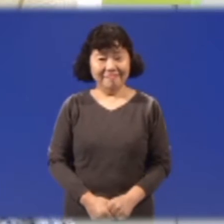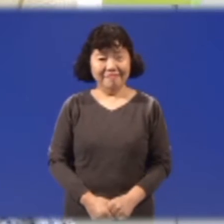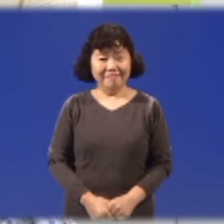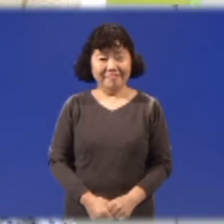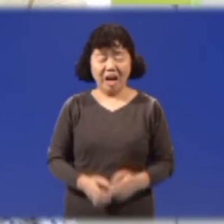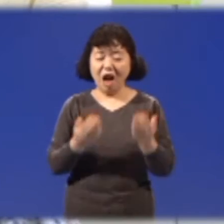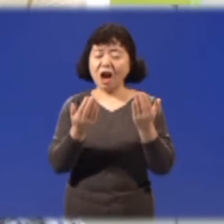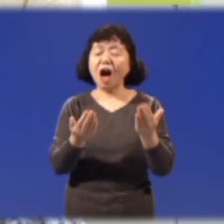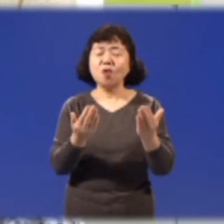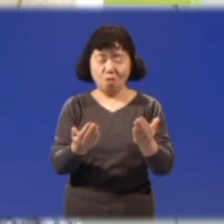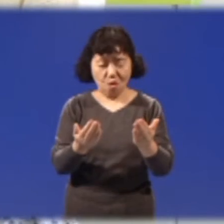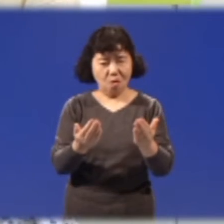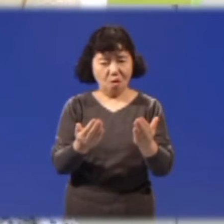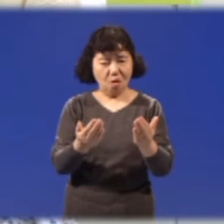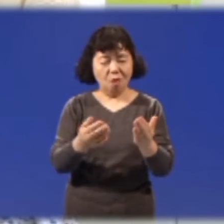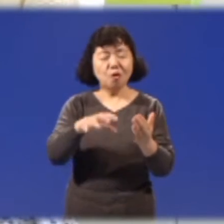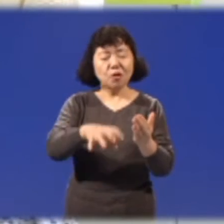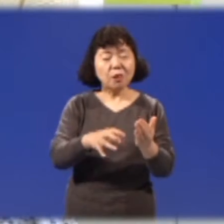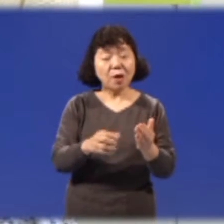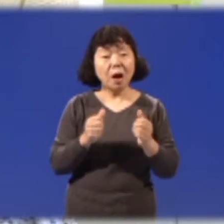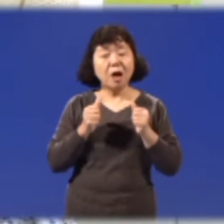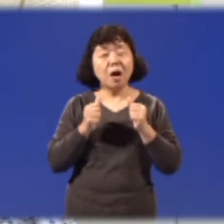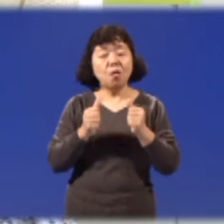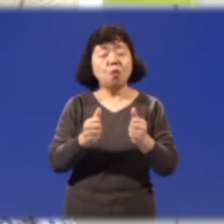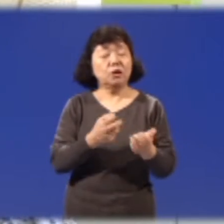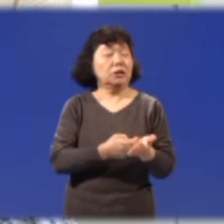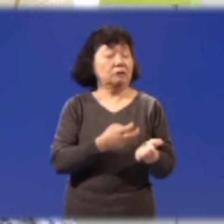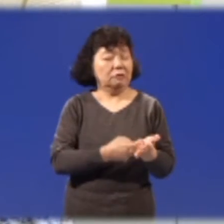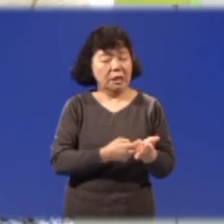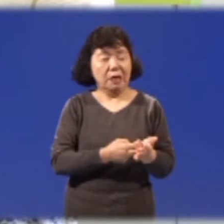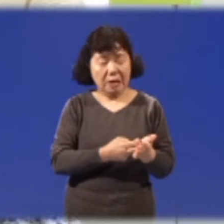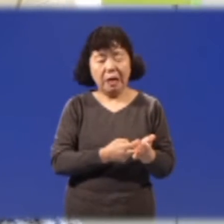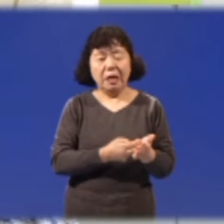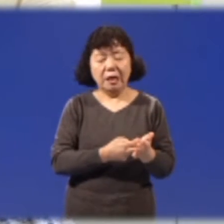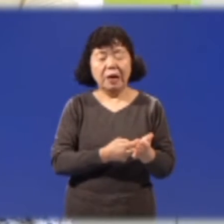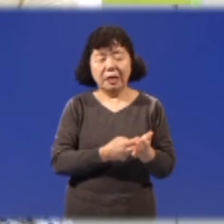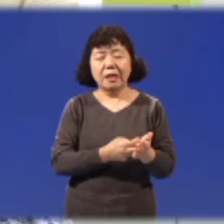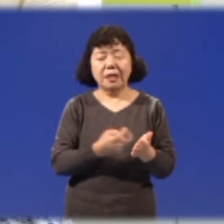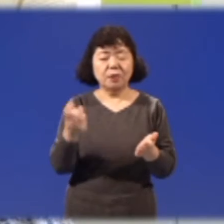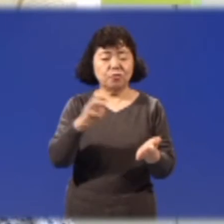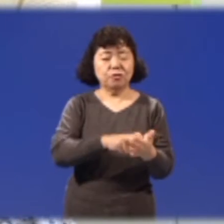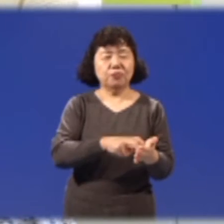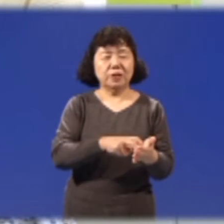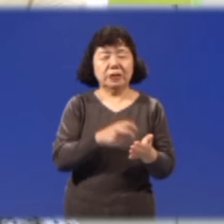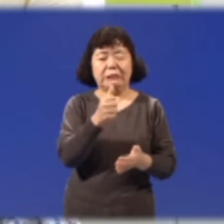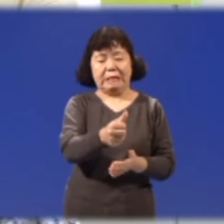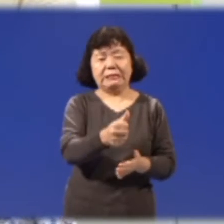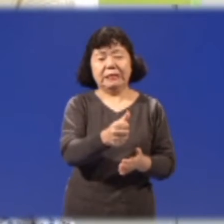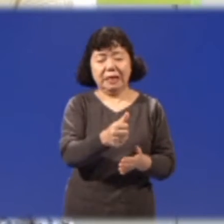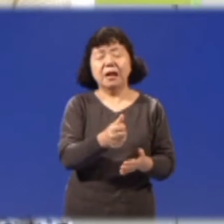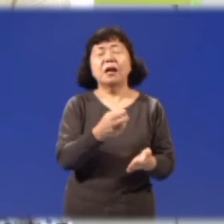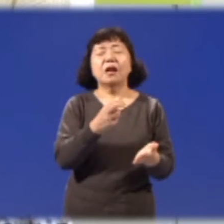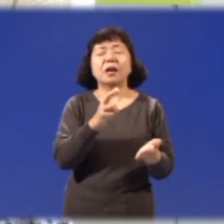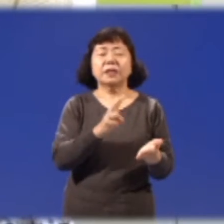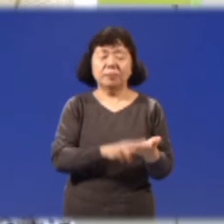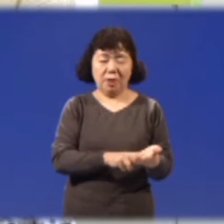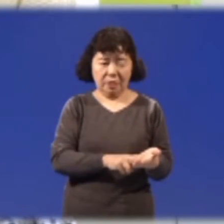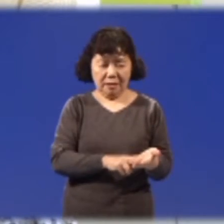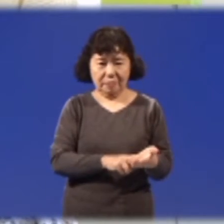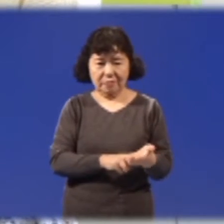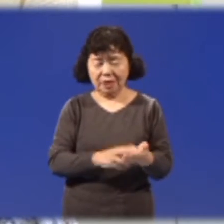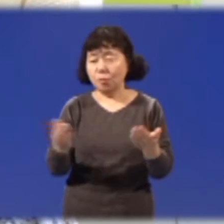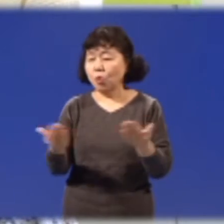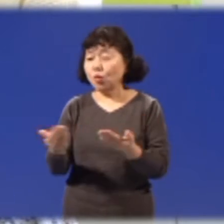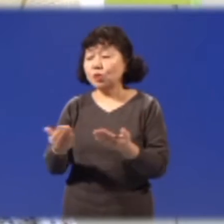学校では法律で出席停止が定められていますが、お仕事をしている人は出勤停止が定